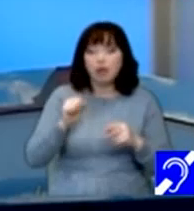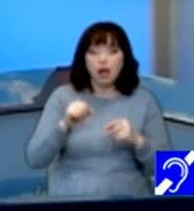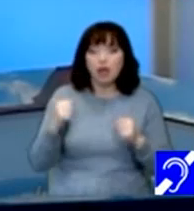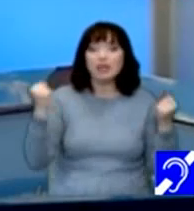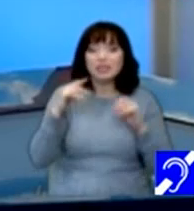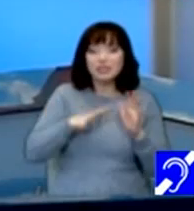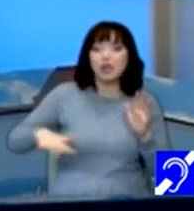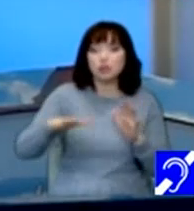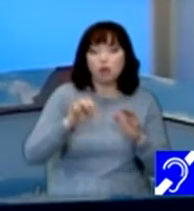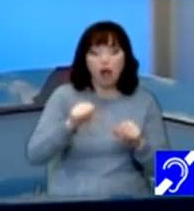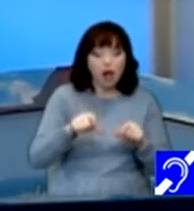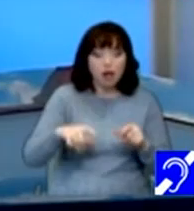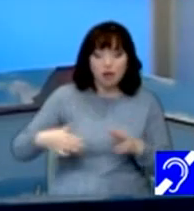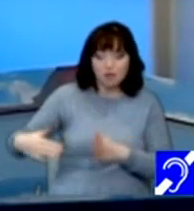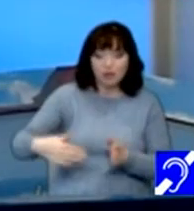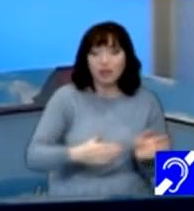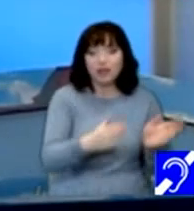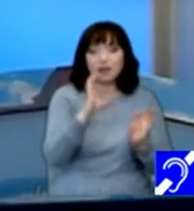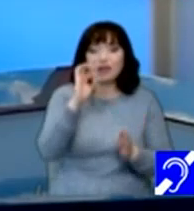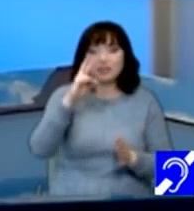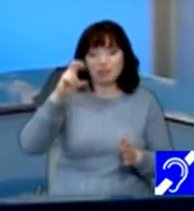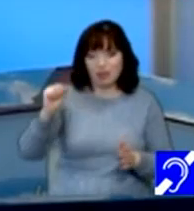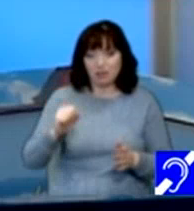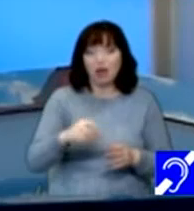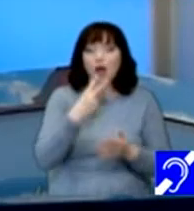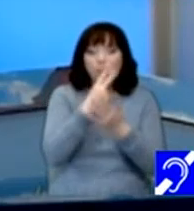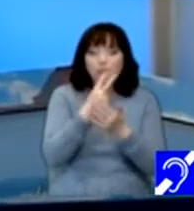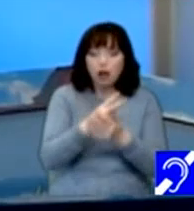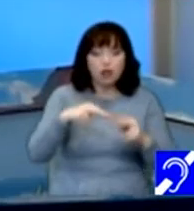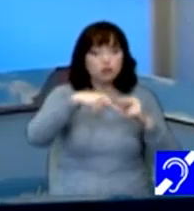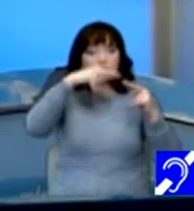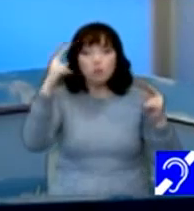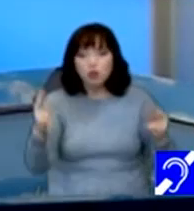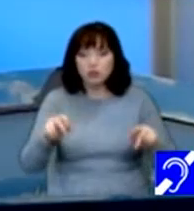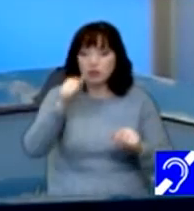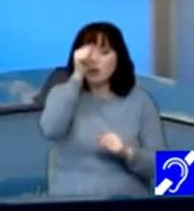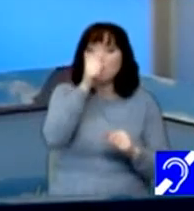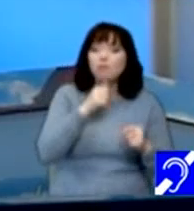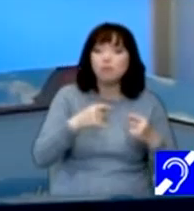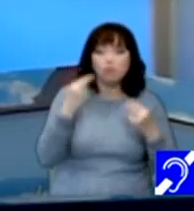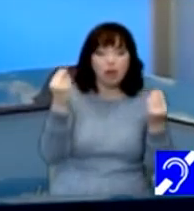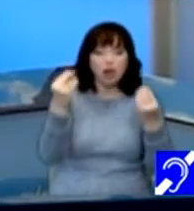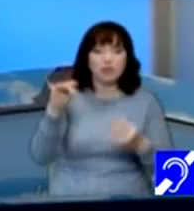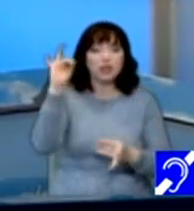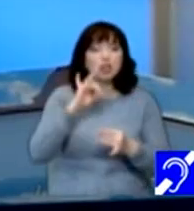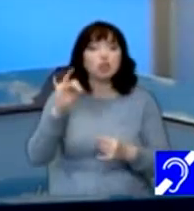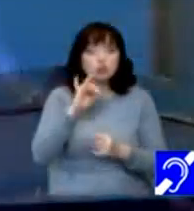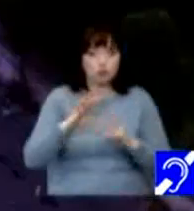râului Sena. Festivitatea va pune în lumină farmecul Parisului, podurile și monumentele sale celebre în întreaga